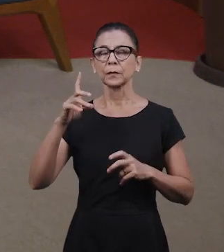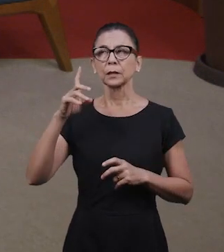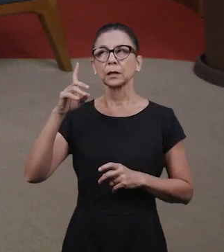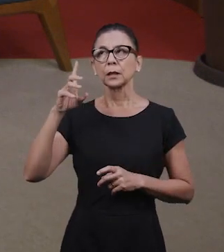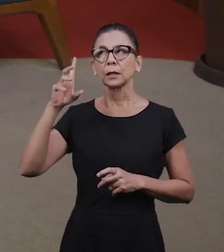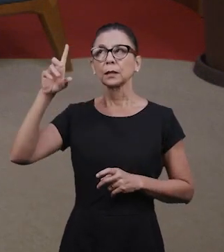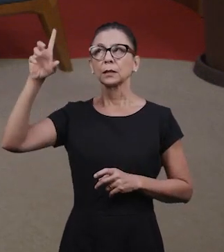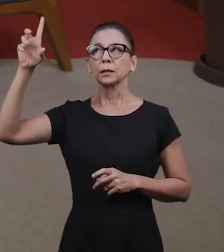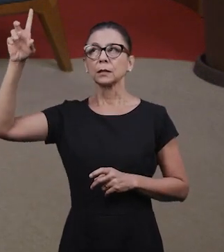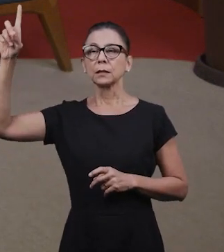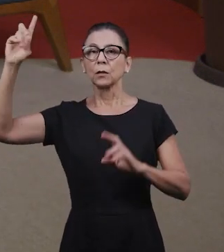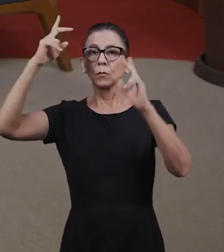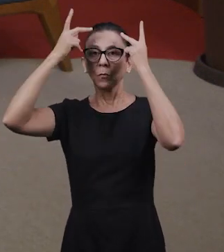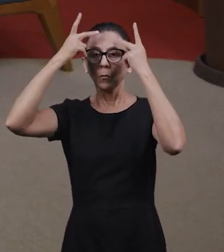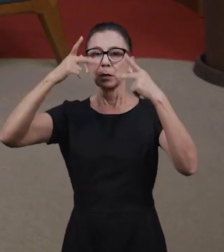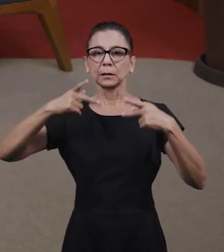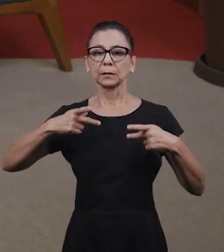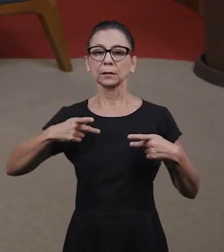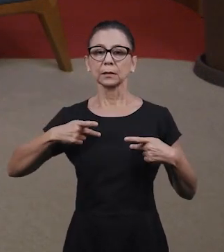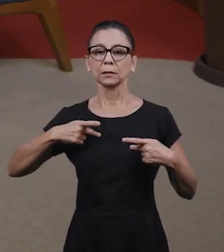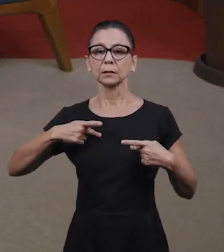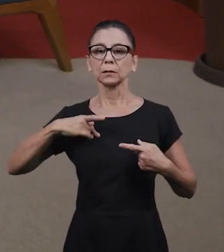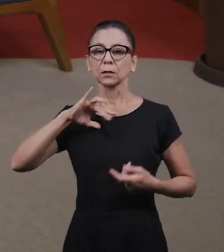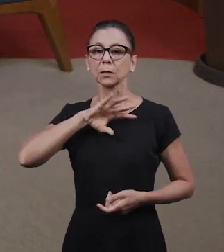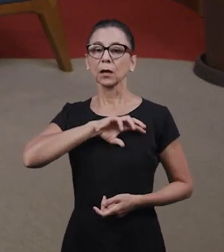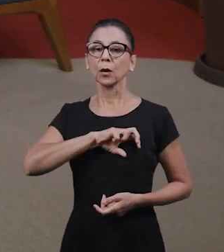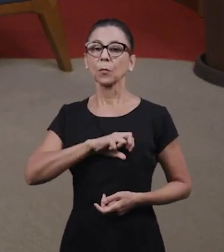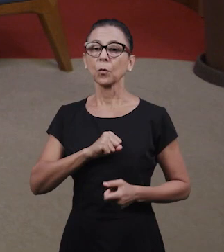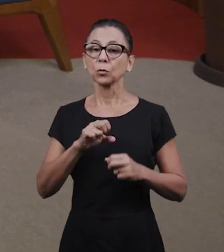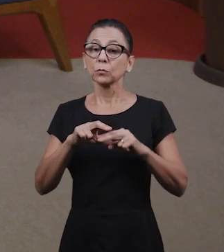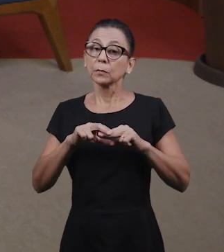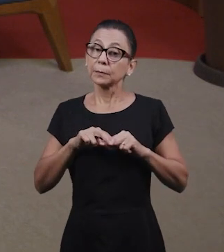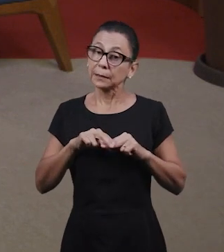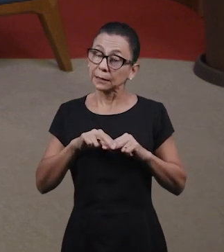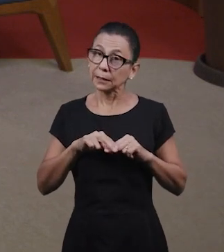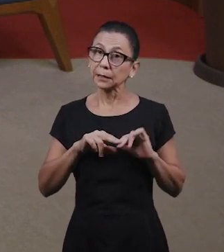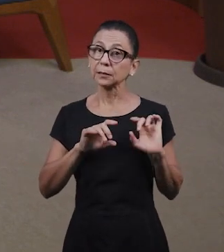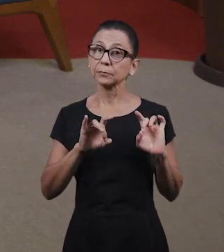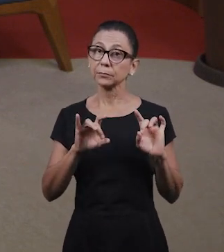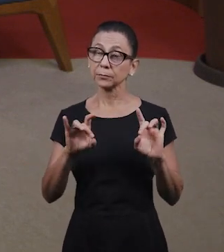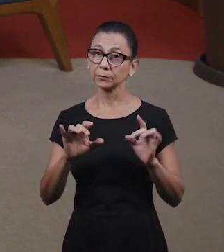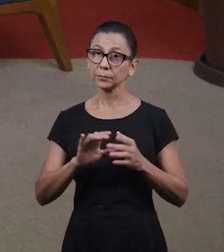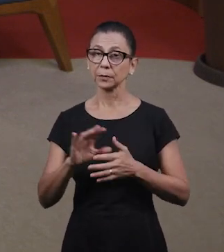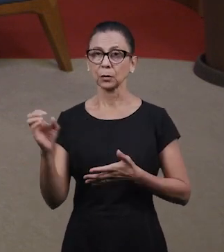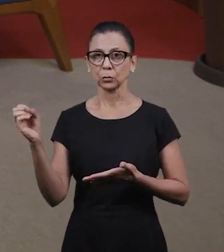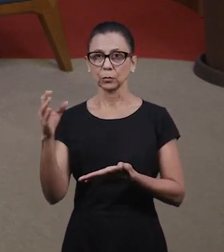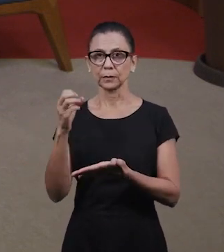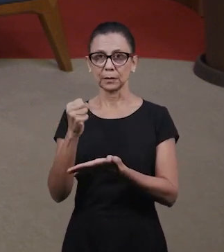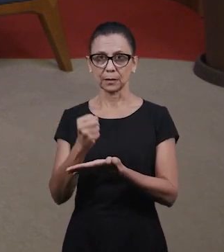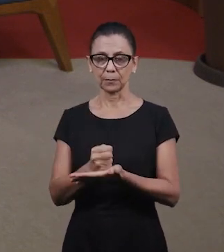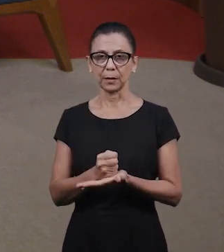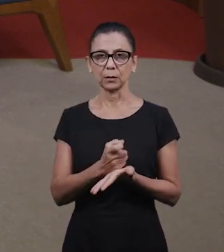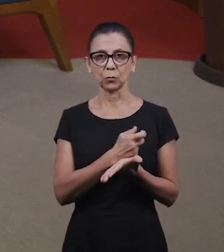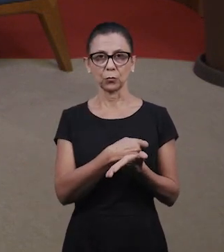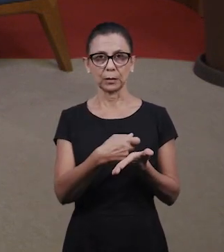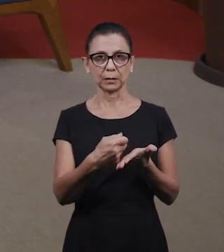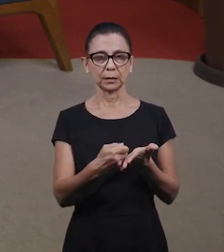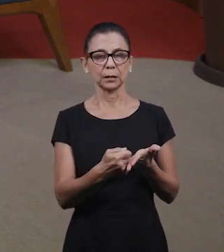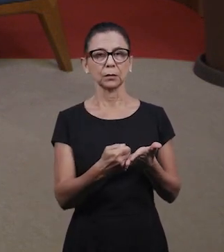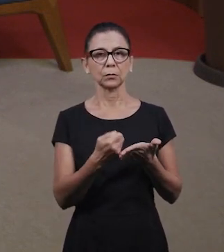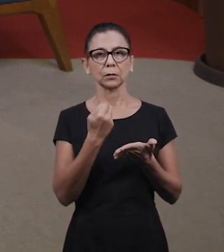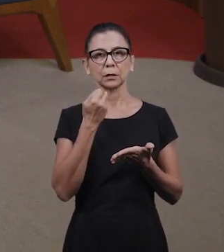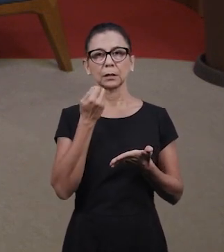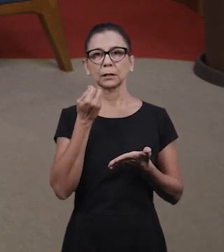manière. Le Nouveau Testament a été écrit dans une des langues les plus complètes qui existent, qui